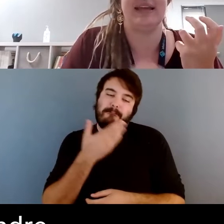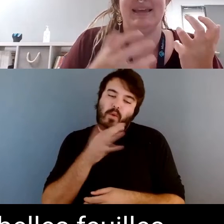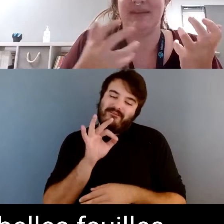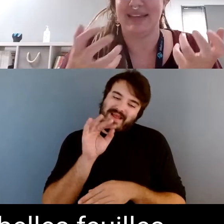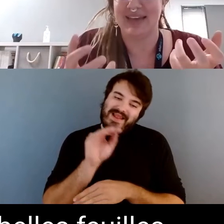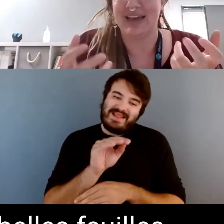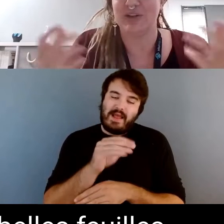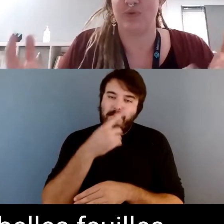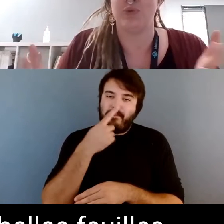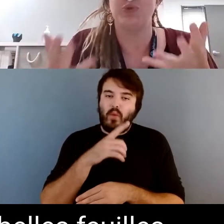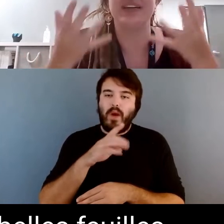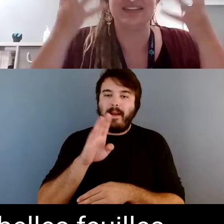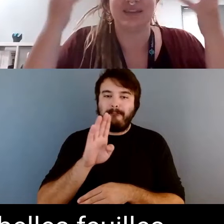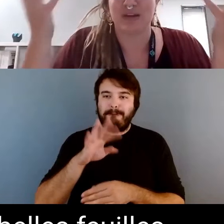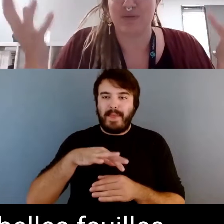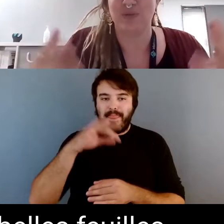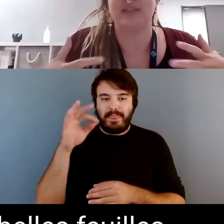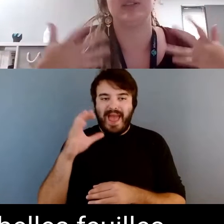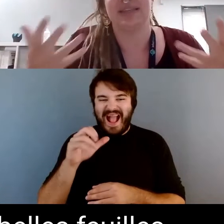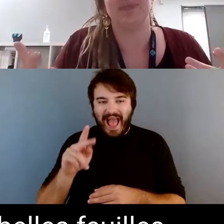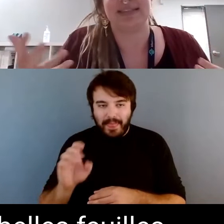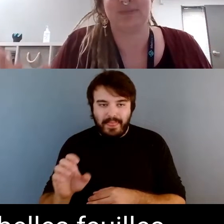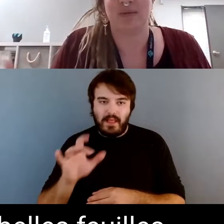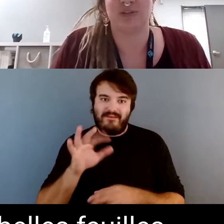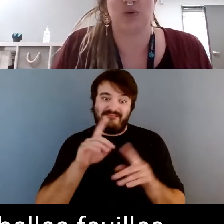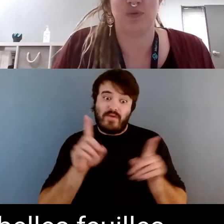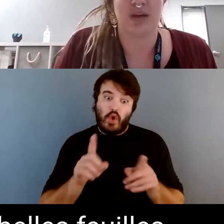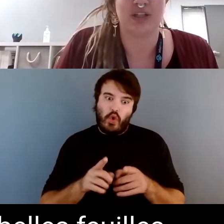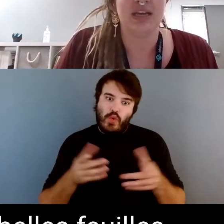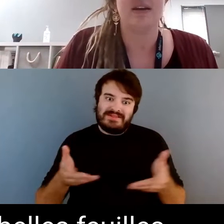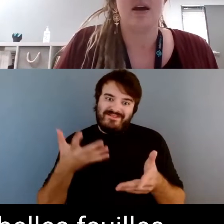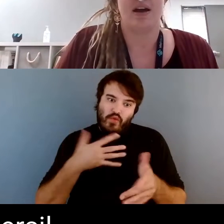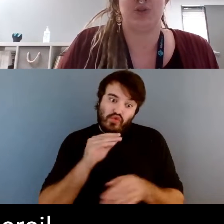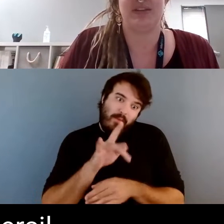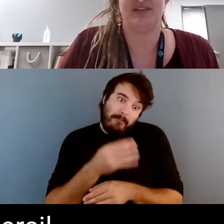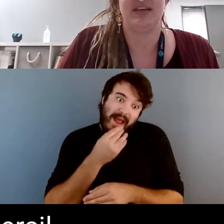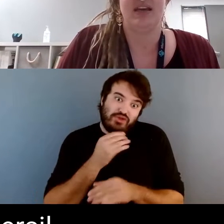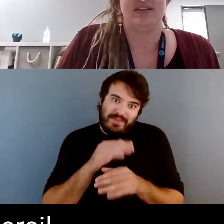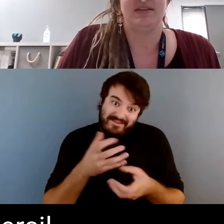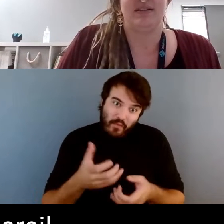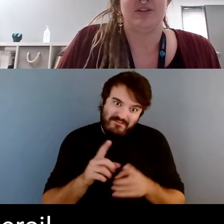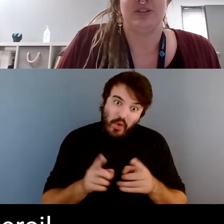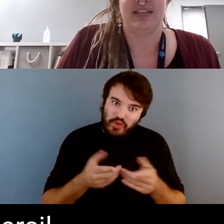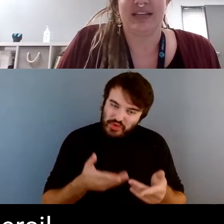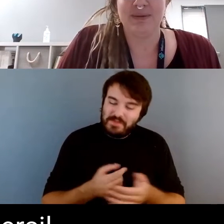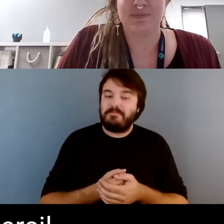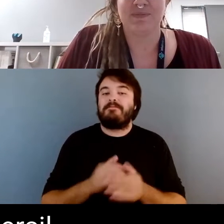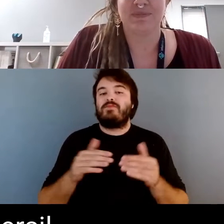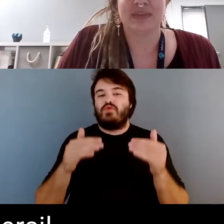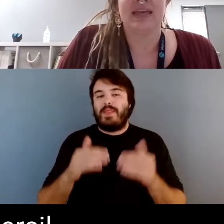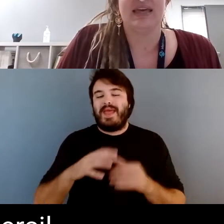autres, la bétacarde. On veut nourrir ces belles feuilles parce que c'est principalement ça qu'on veut manger. Ensuite, il y a le